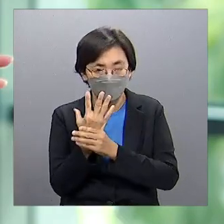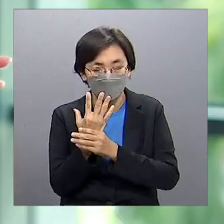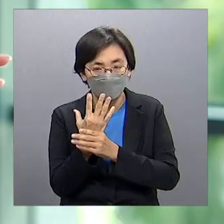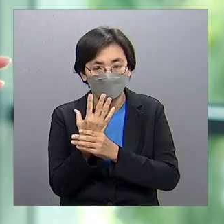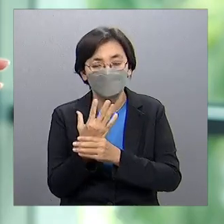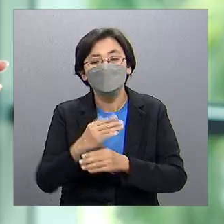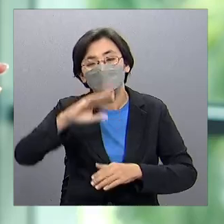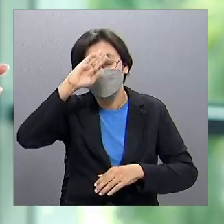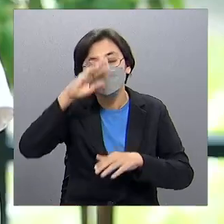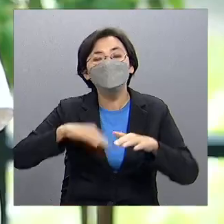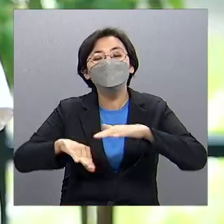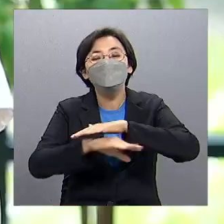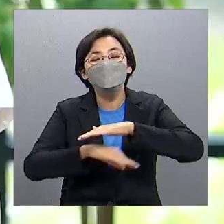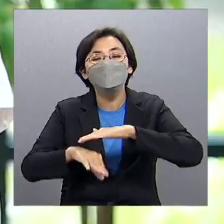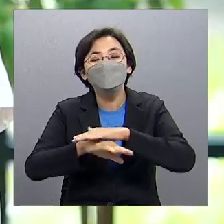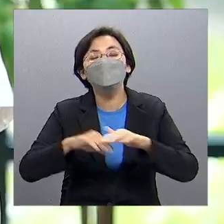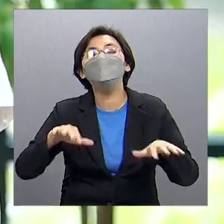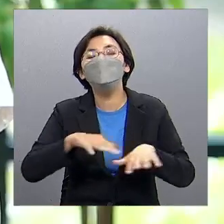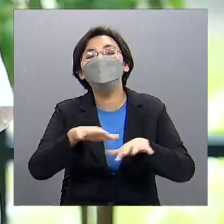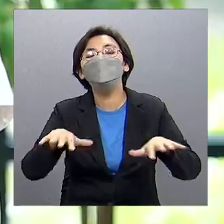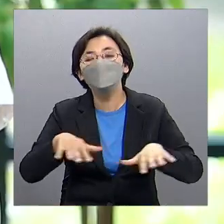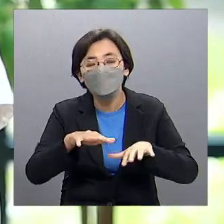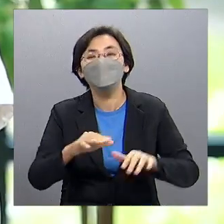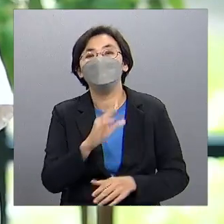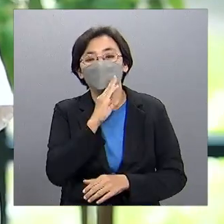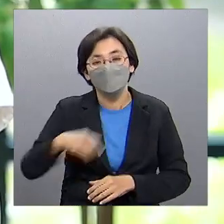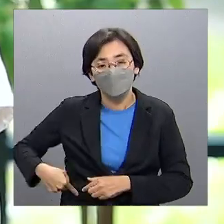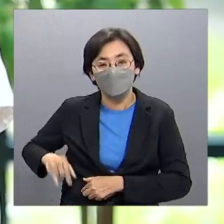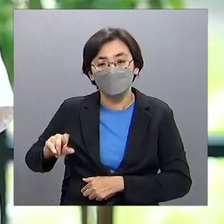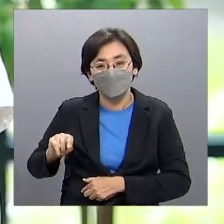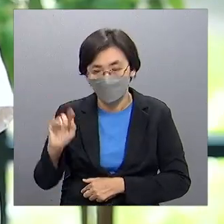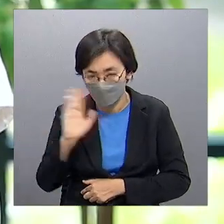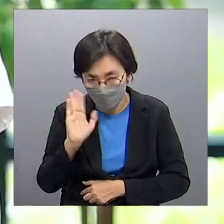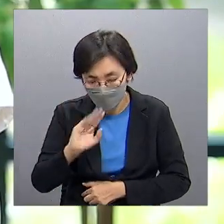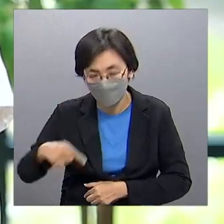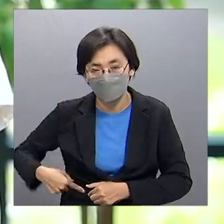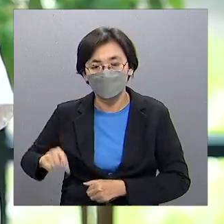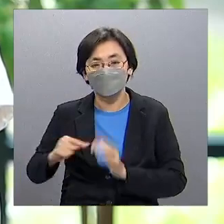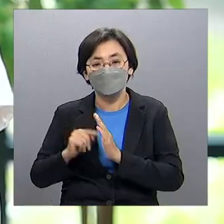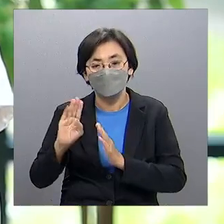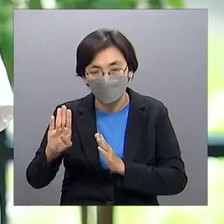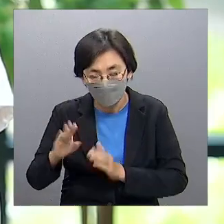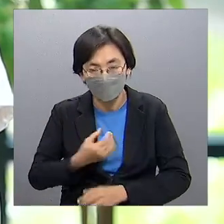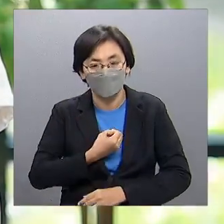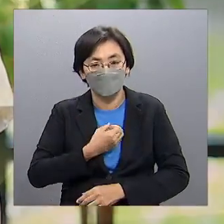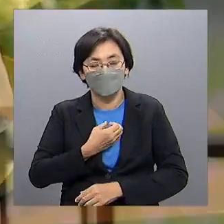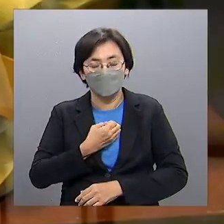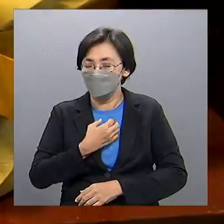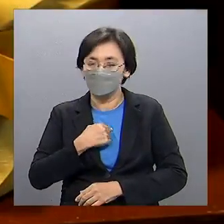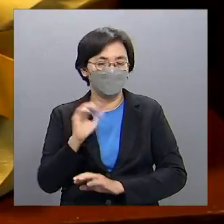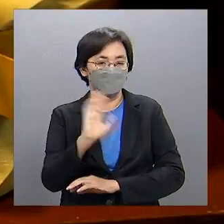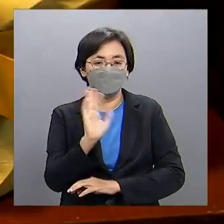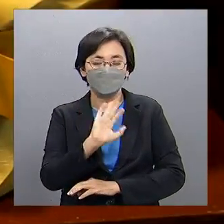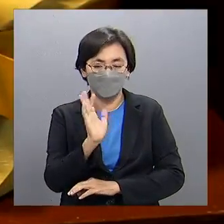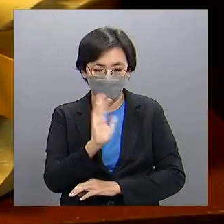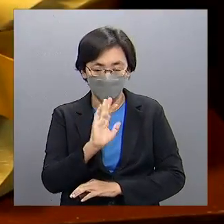องต้น เบื้องต้นทั่วไปครับไม่ใช่โรคไตไม่ใช่โรคตับไม่ใช่โรคหัวใจชนิดที่รุนแรงอย่างเงี้ยก็สามารถใช้ได้แต่ถ้าอะไรที่เซน